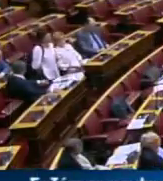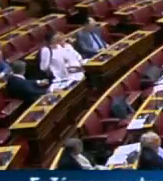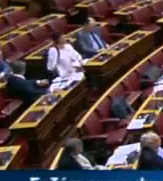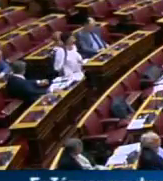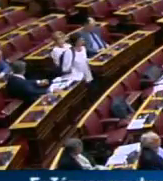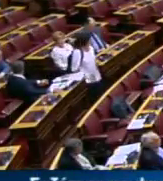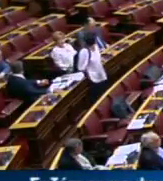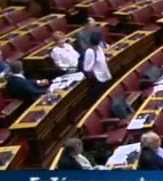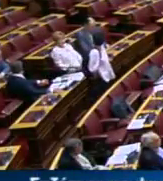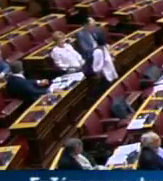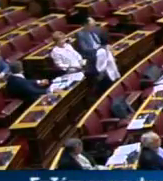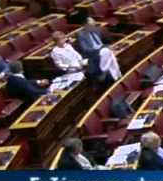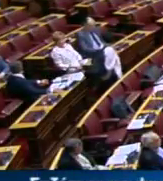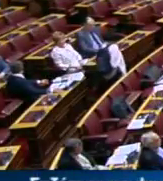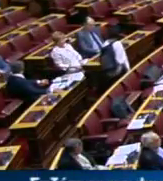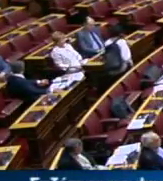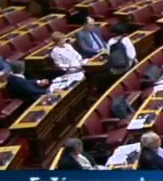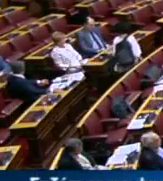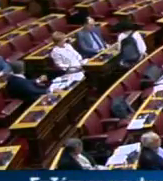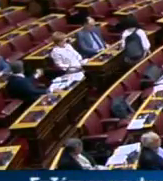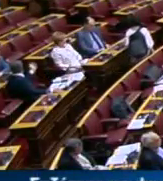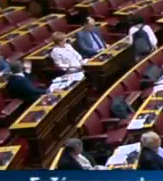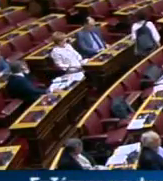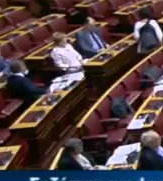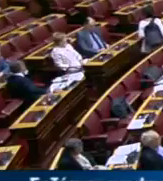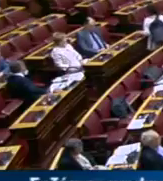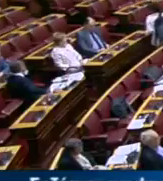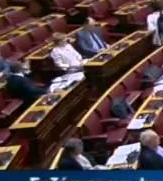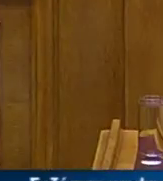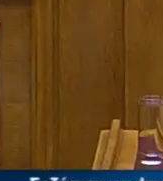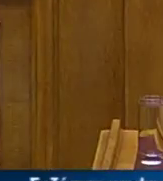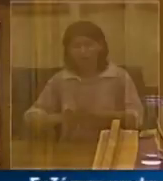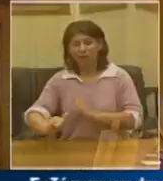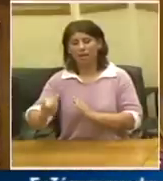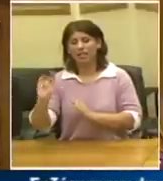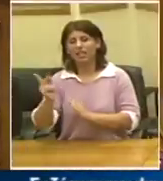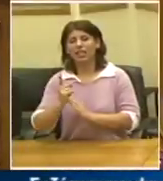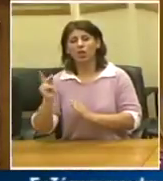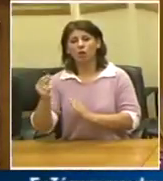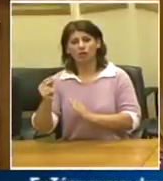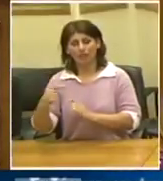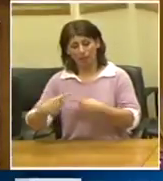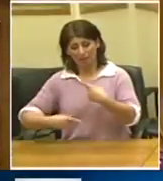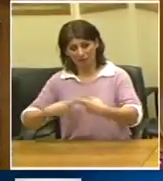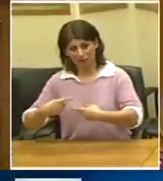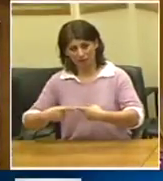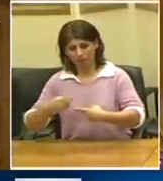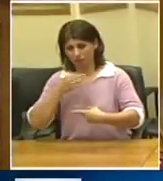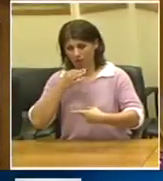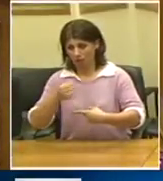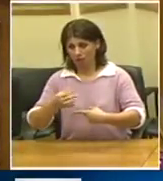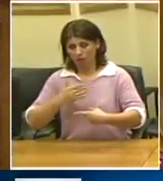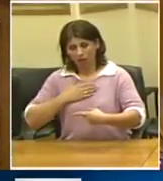Θα απευθυνθώ κυρίως στους συναδέλφους, 30 δευτερόλεπτα, με μακρά κοινοβουλευτική εμπειρία. Και θέλω να ενημερώσω ότι, και αξιοποιώντας τη